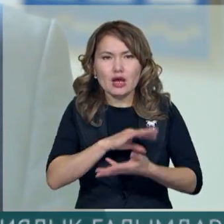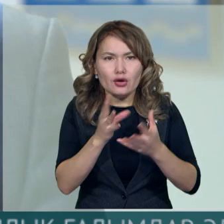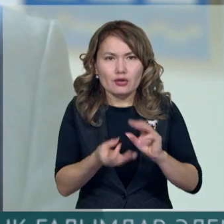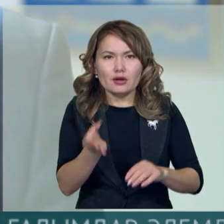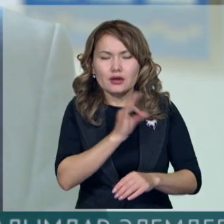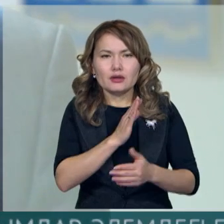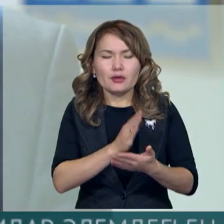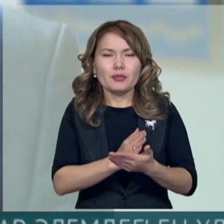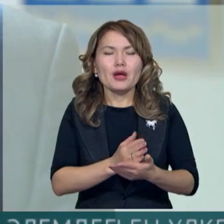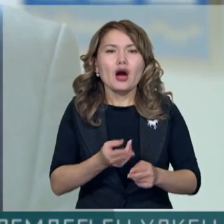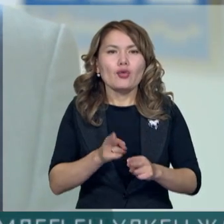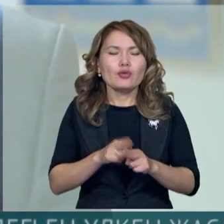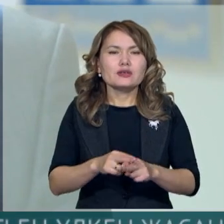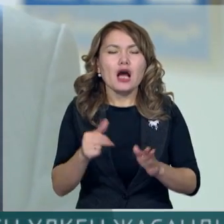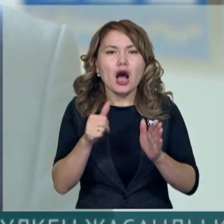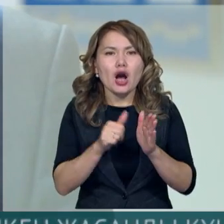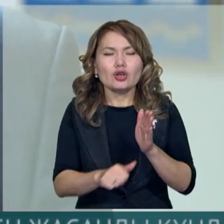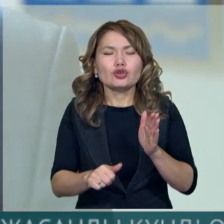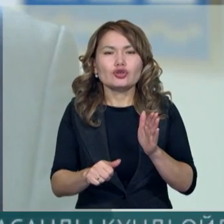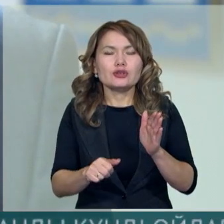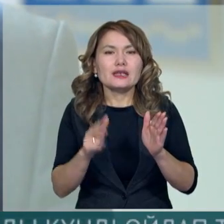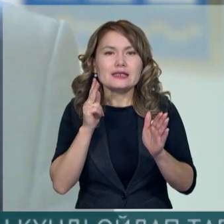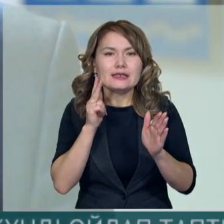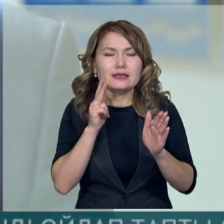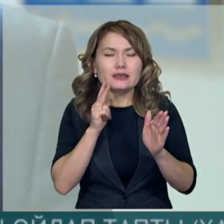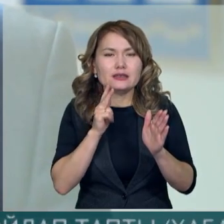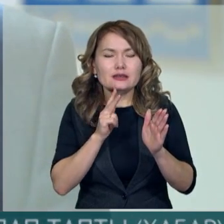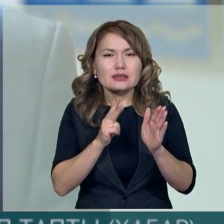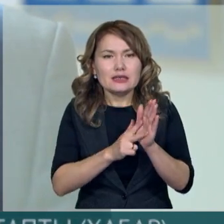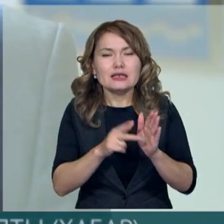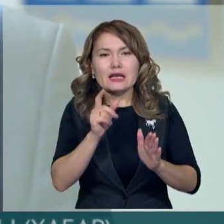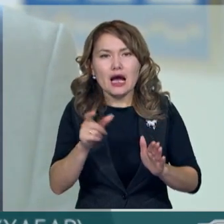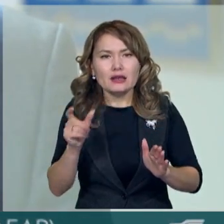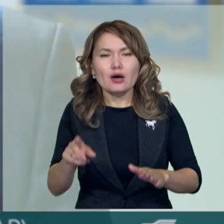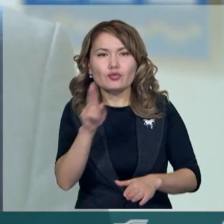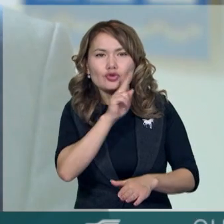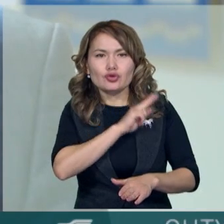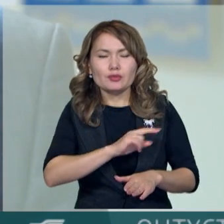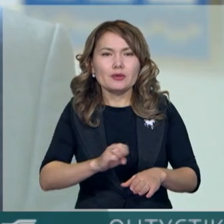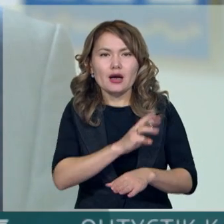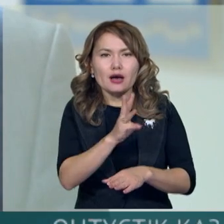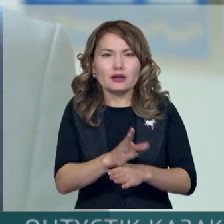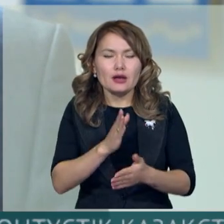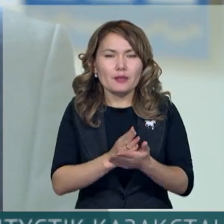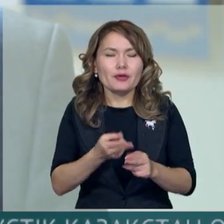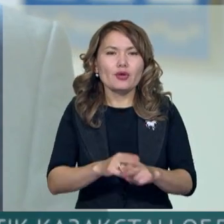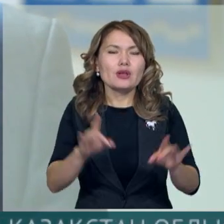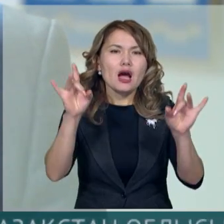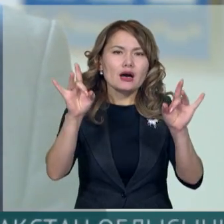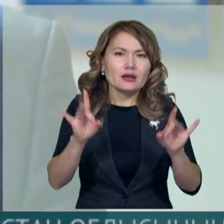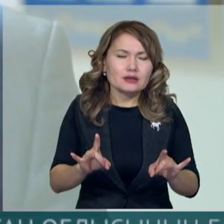деп 608 адам жұмыспен қамтылған болса, осы күні бізде көп адамдар осы сауда қызметтерімен осы